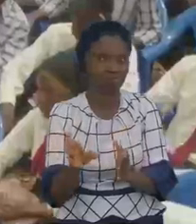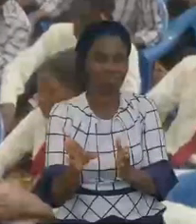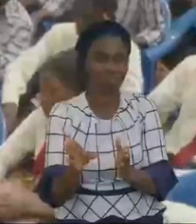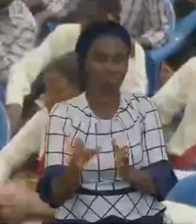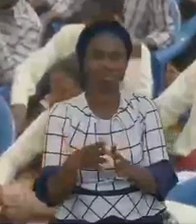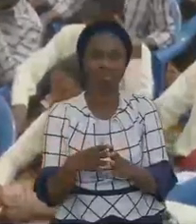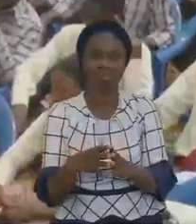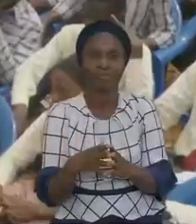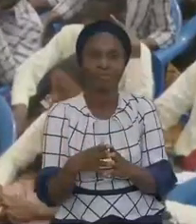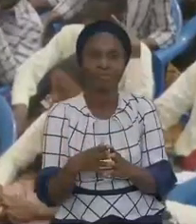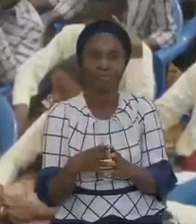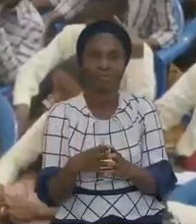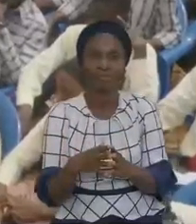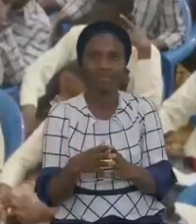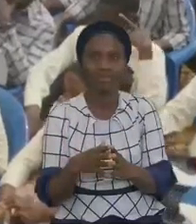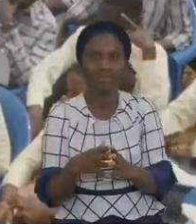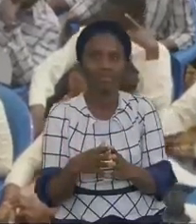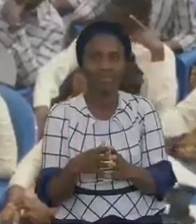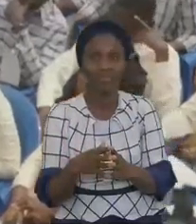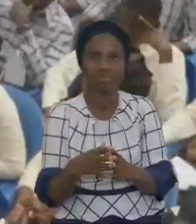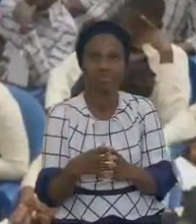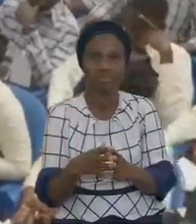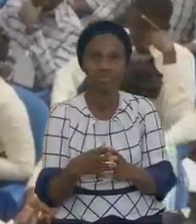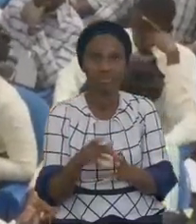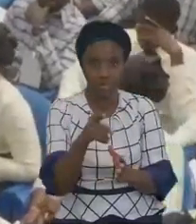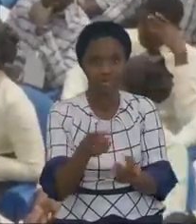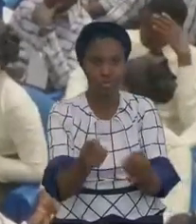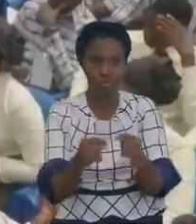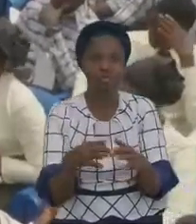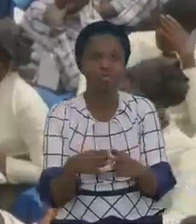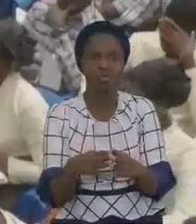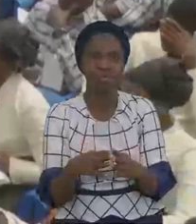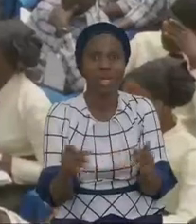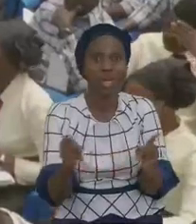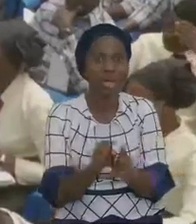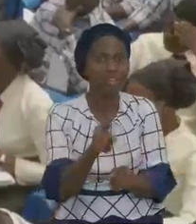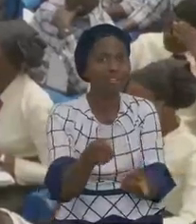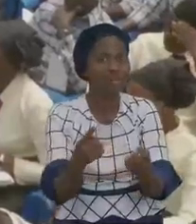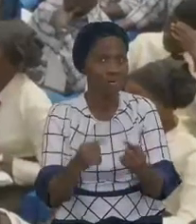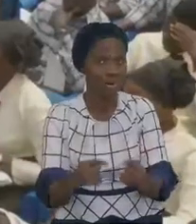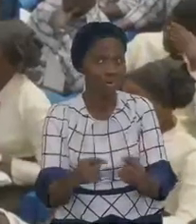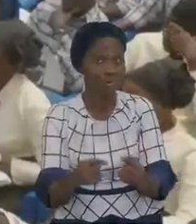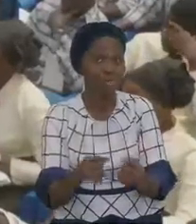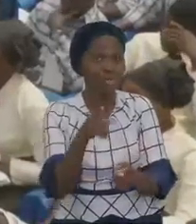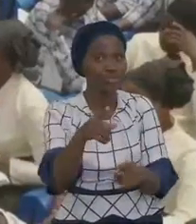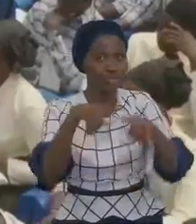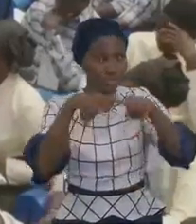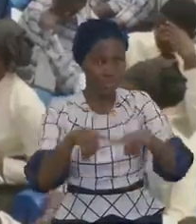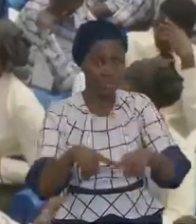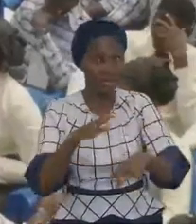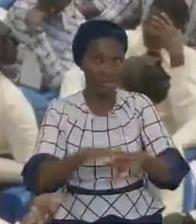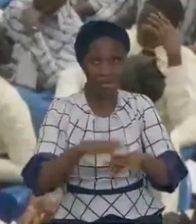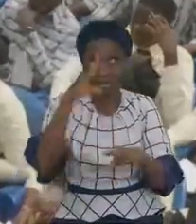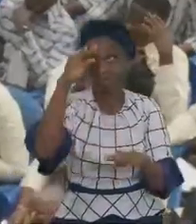Tu viens. Et comme tu viens, tu comptes sur lui, tu lui fais confiance et